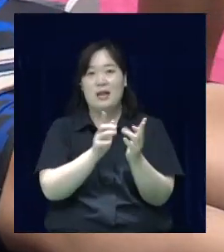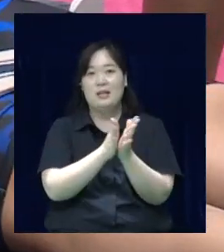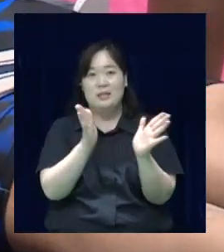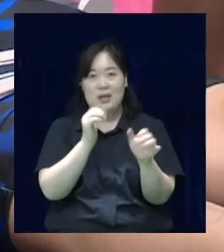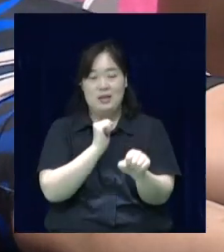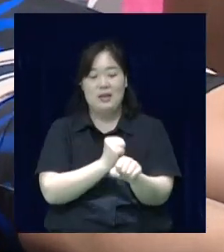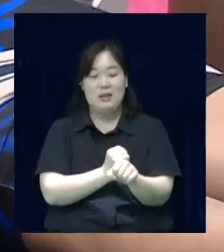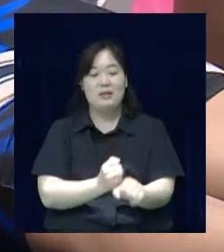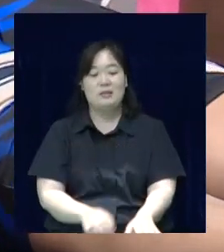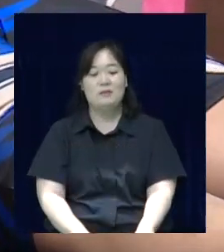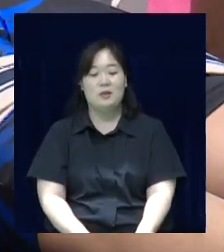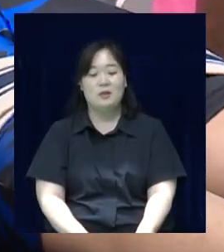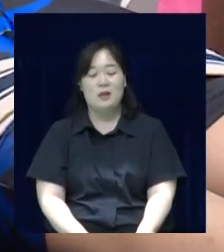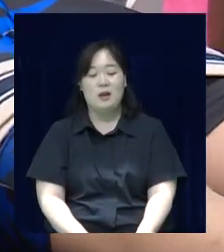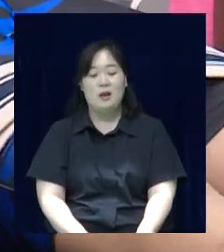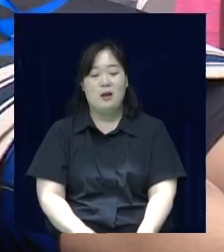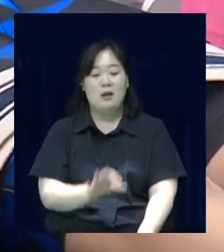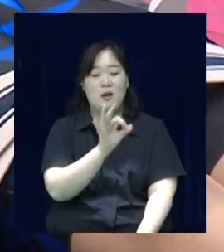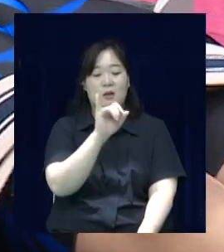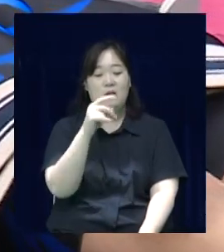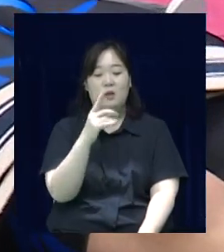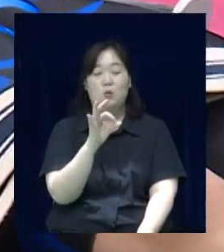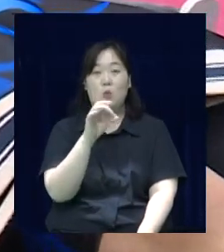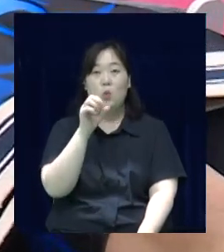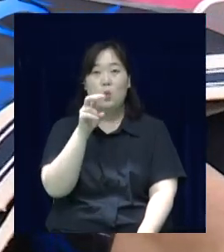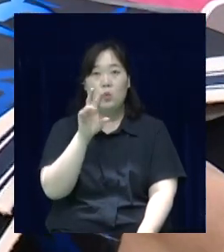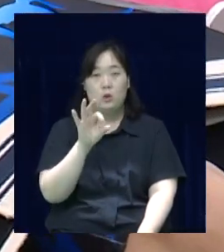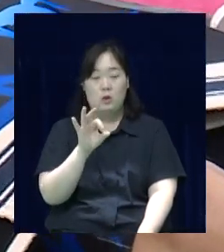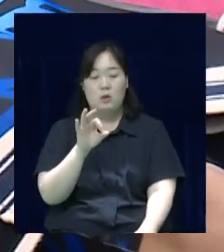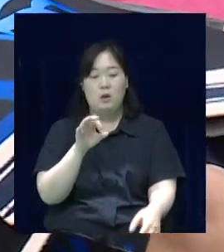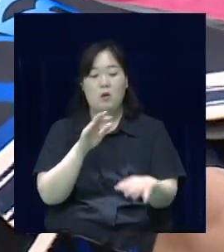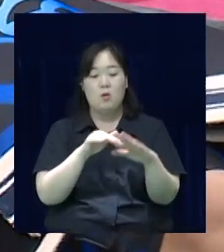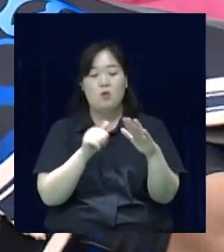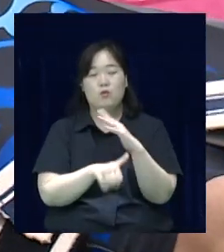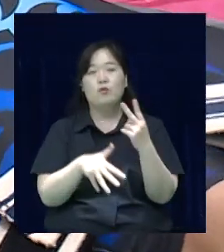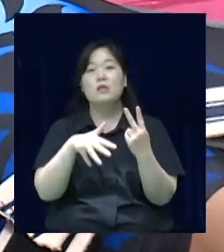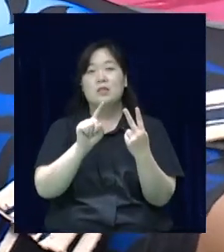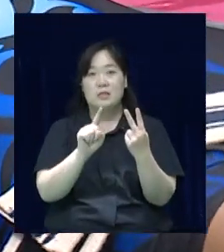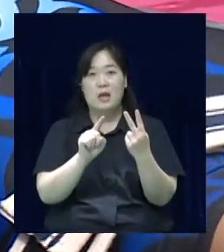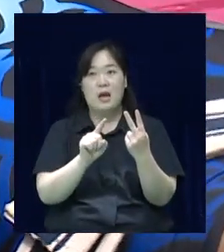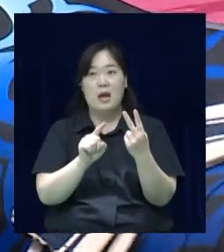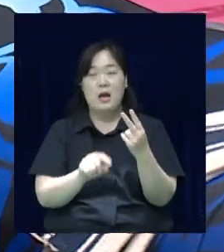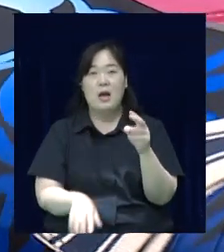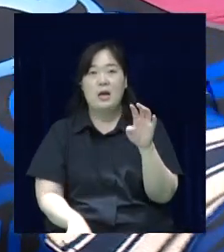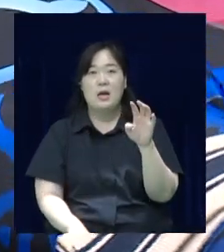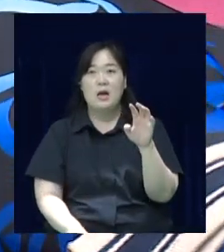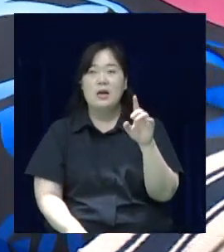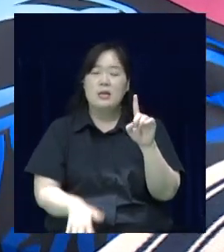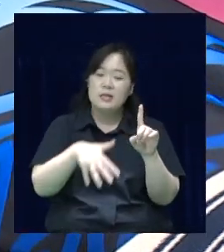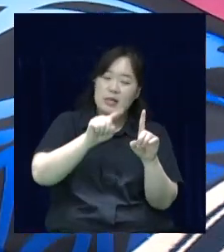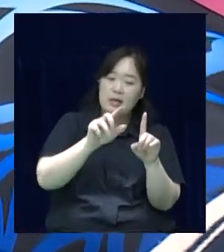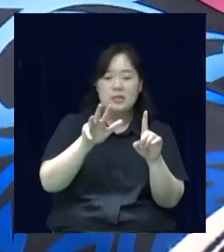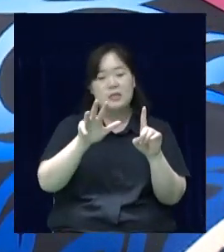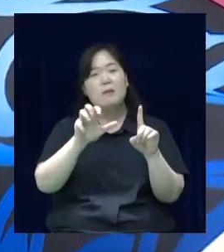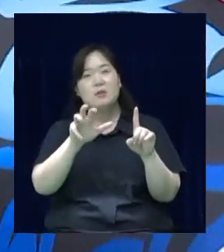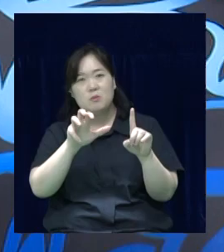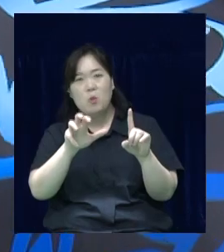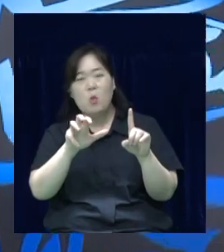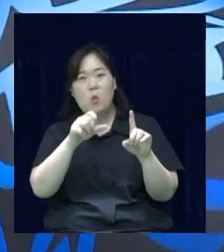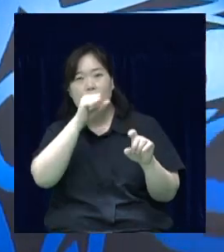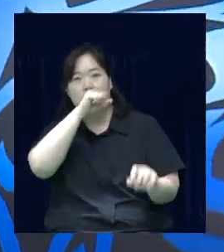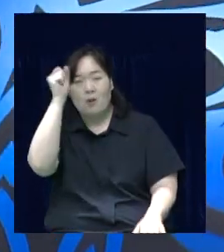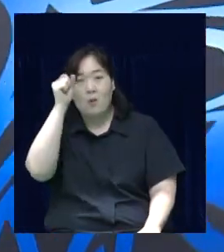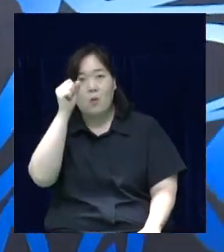이동명 선수. 그렇죠. 인천 소속의 예. 이동명 선수가 2차 시도를 이어가겠습니다. 앞서 1차 시도 35kg에 성공을